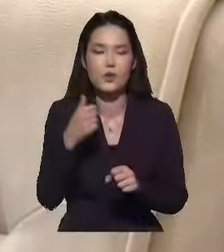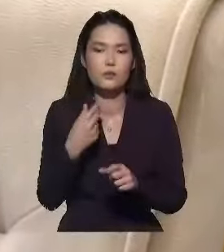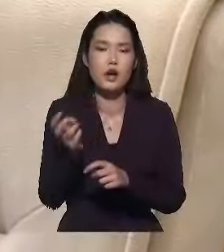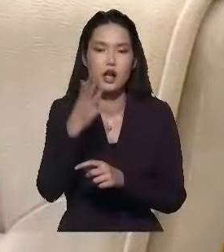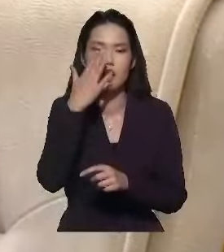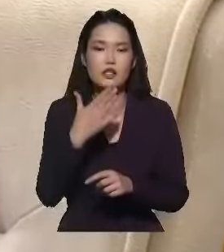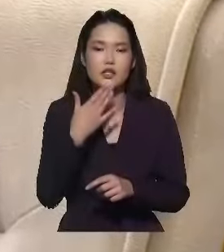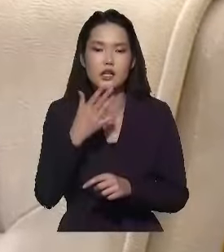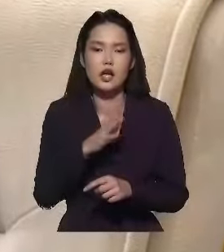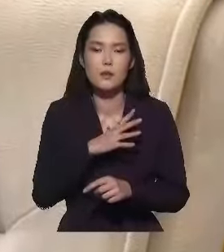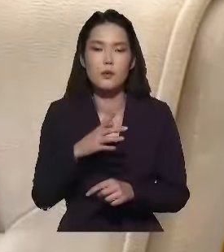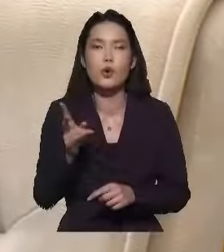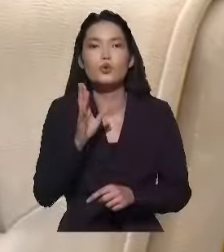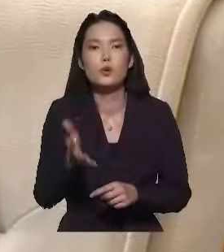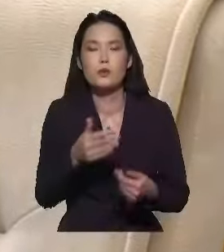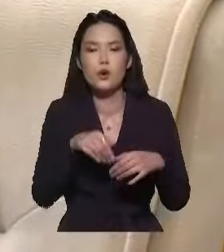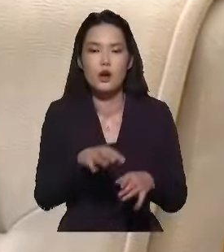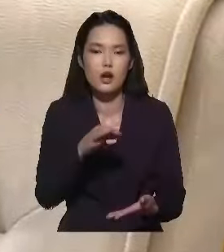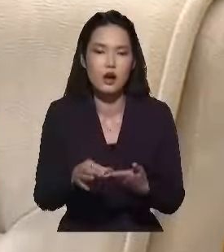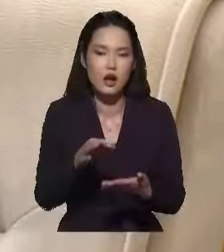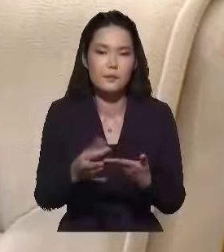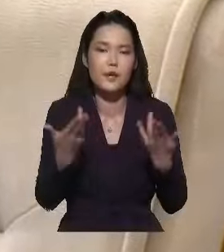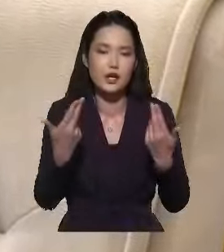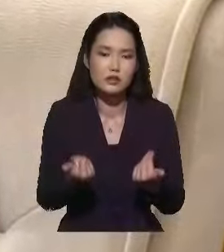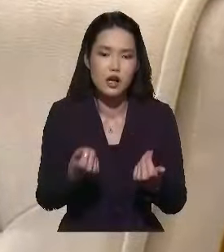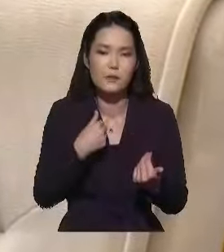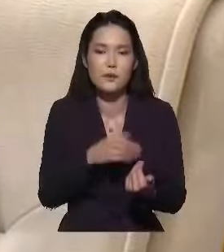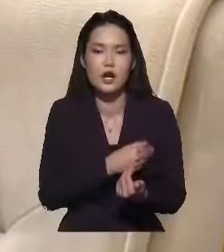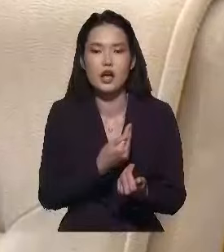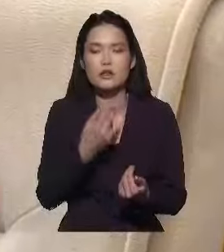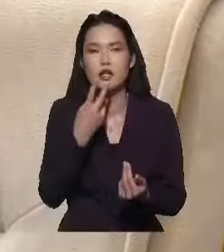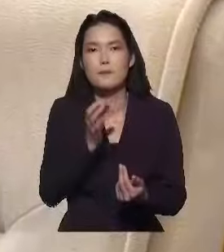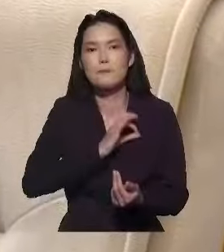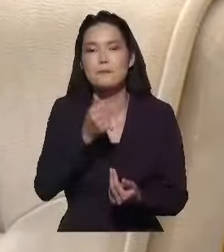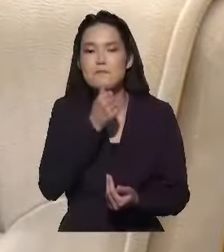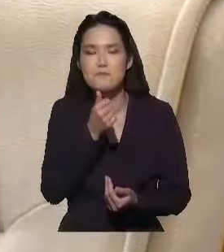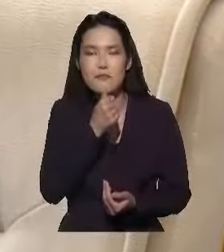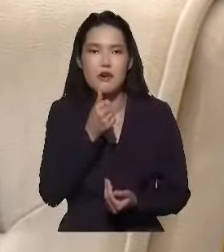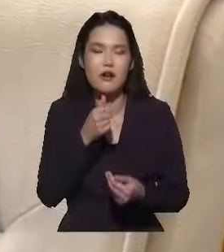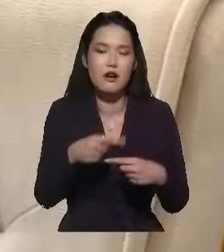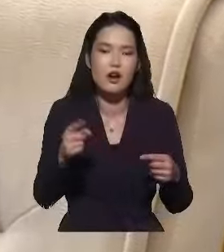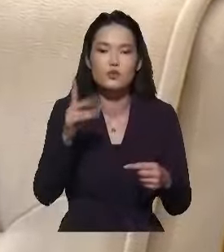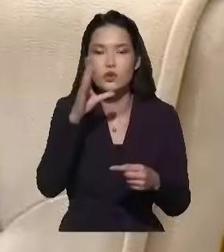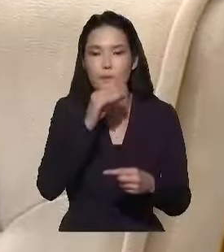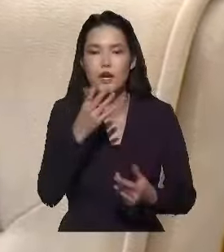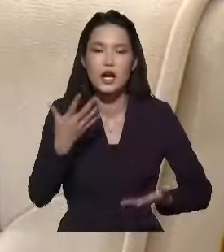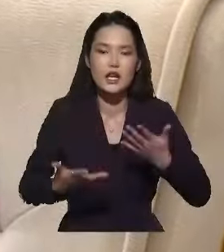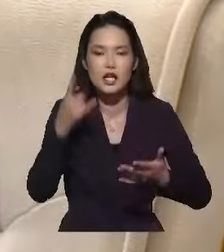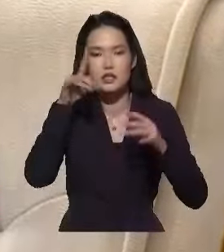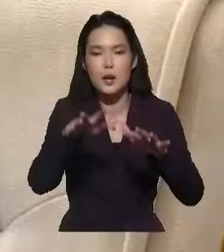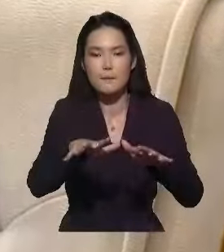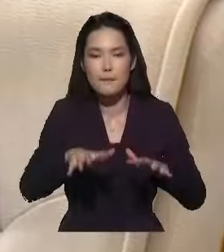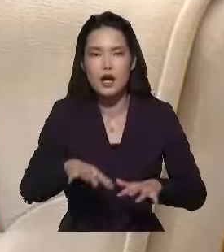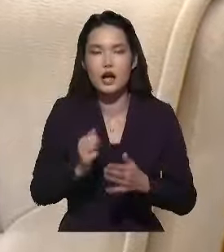снова, с кого будем спрашивать? И в этом отношении, конечно, я бы хотел бы и к премьер-министру обратиться новому, чтобы если в парламент